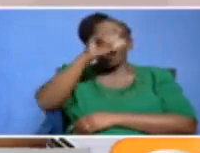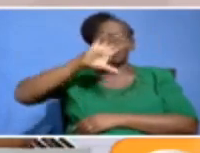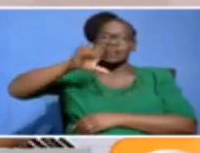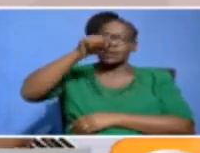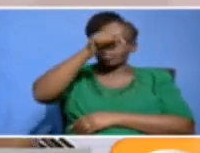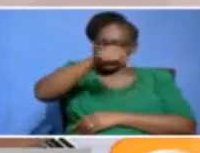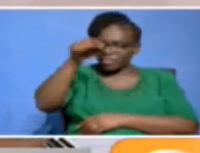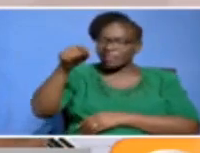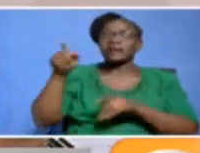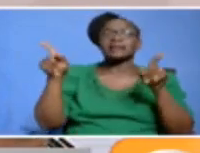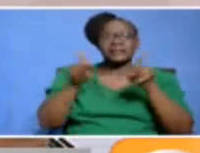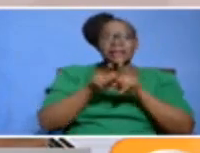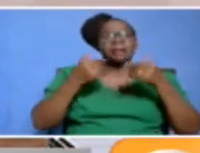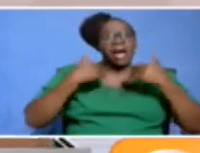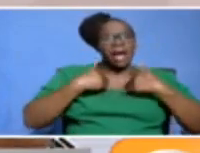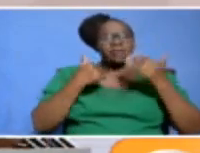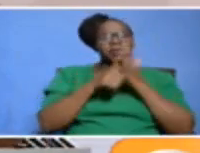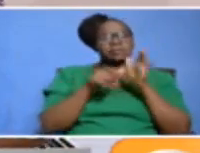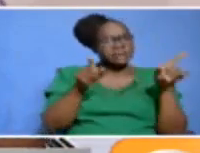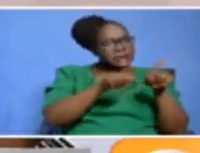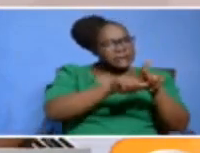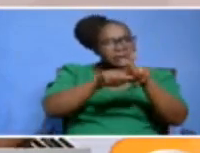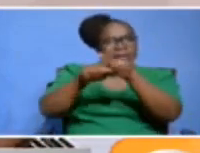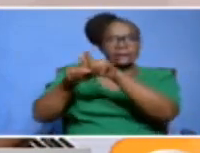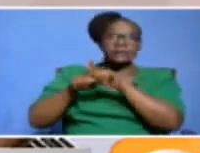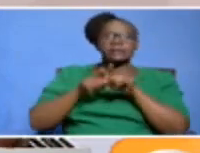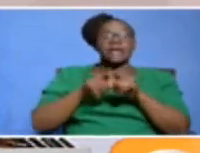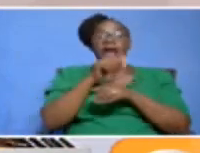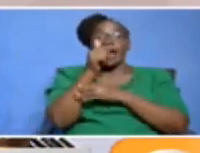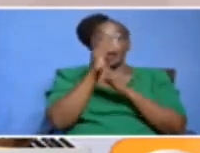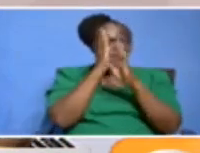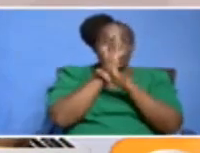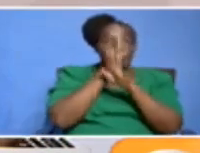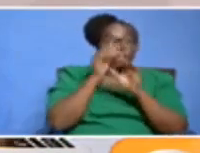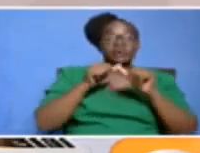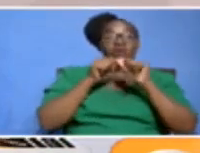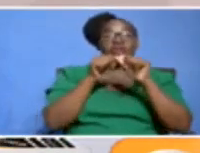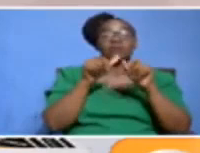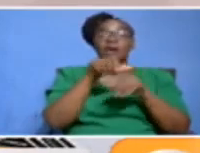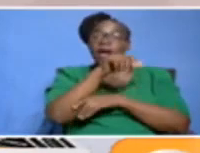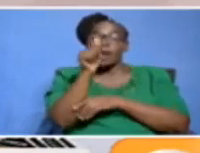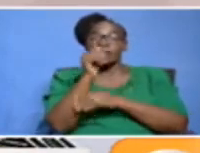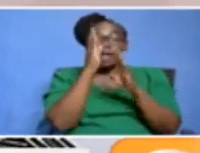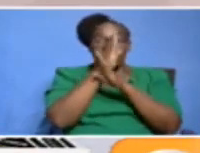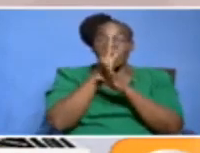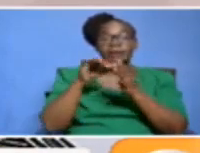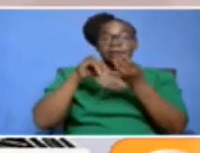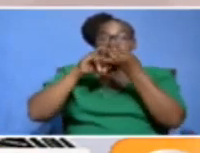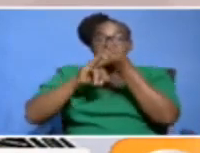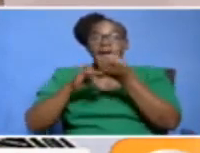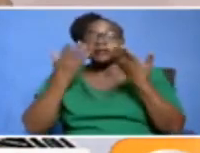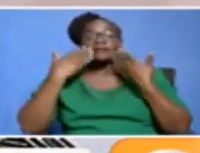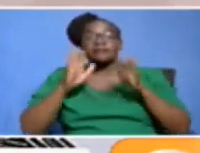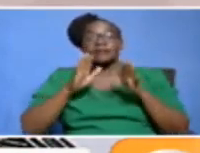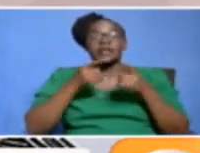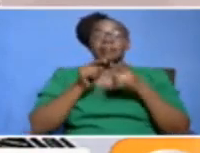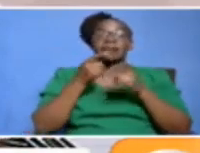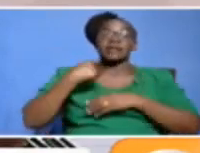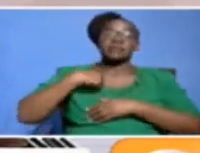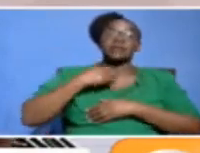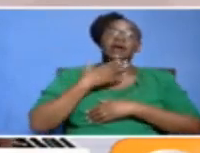Vyombo vya habari havijafika vikasema kuna wale ambao wamejificha na wakaolewa. Lakini sasa kama litakataliwa, na mimi